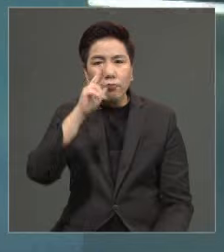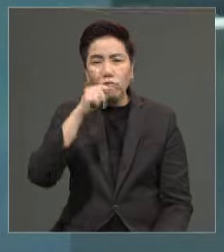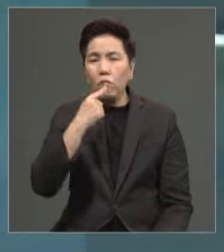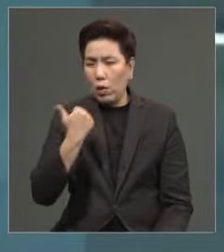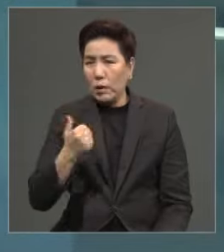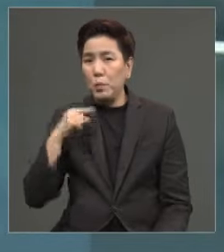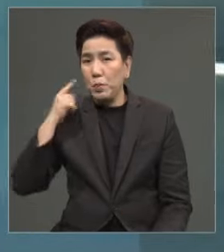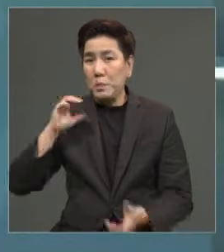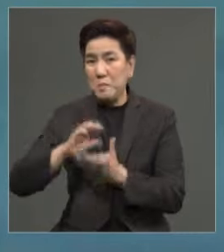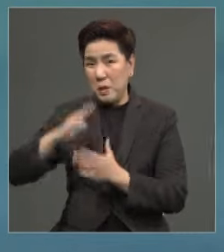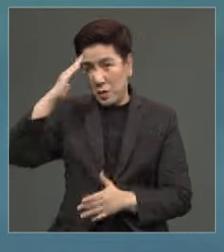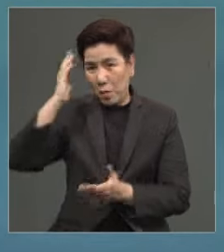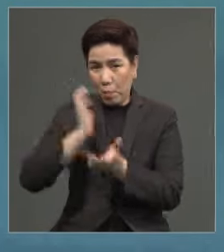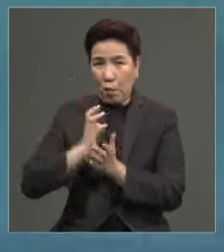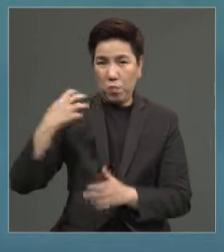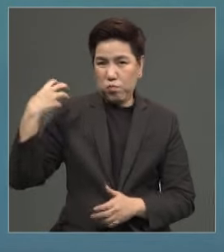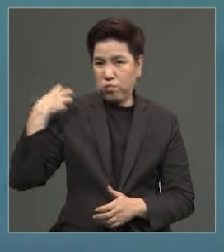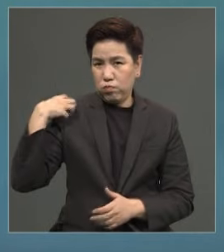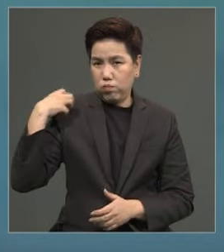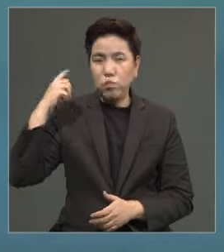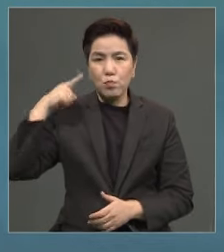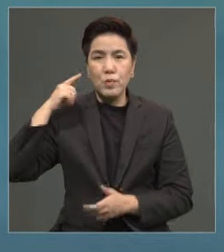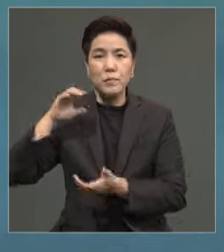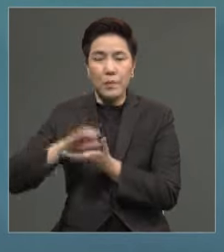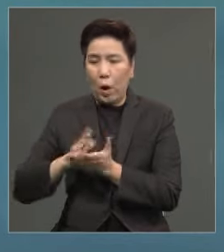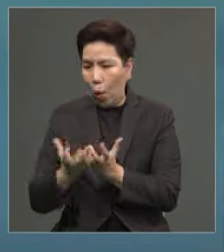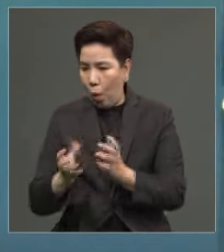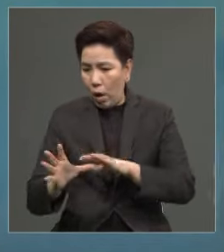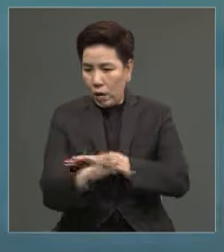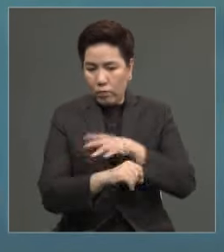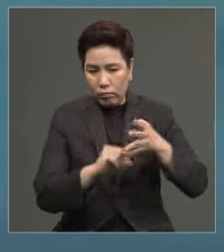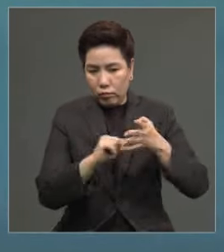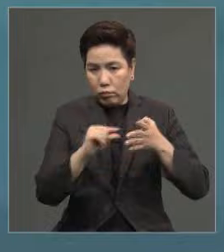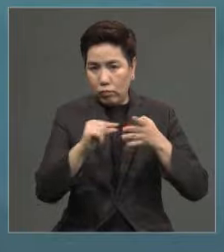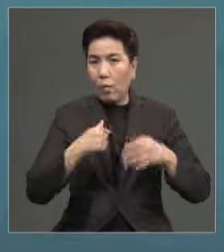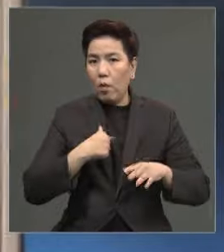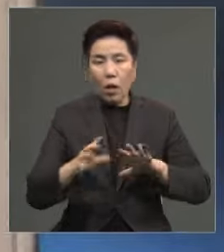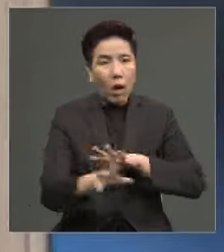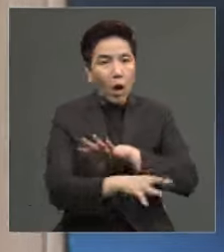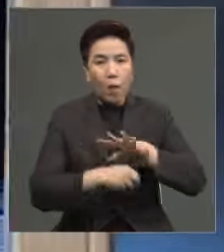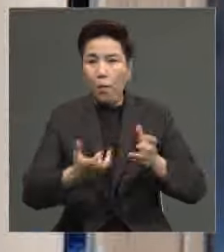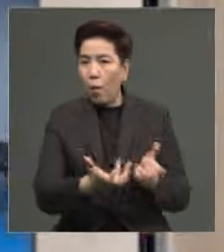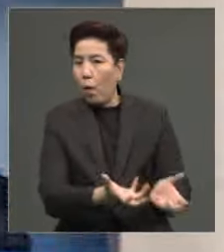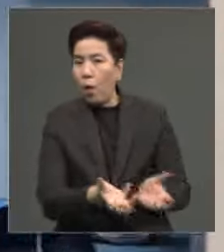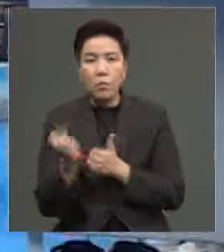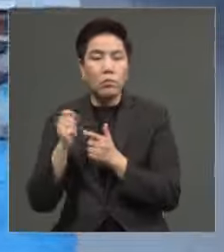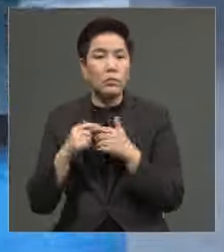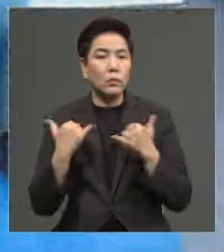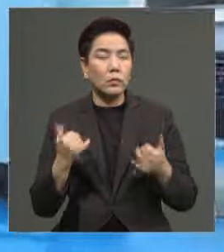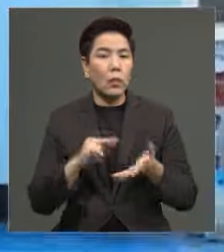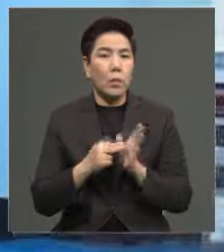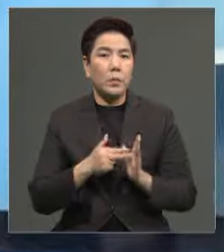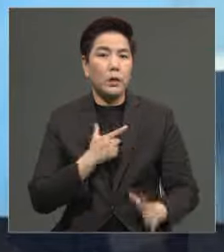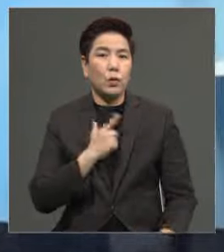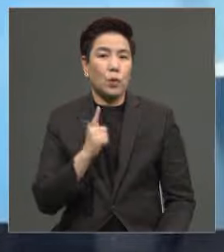ว่านะฮะภรรยาของอดีตนายพลตำรวจนะฮะลักทรัพย์ในคอนโดแห่งหนึ่งอ้างว่าทรัพย์สินที่ถูกลักขโมยไปเนี่ยมีทอง